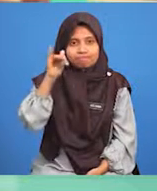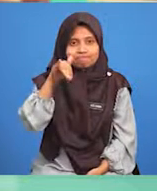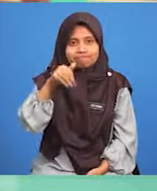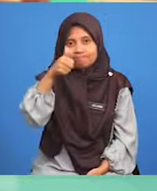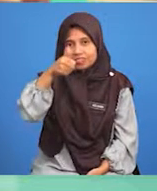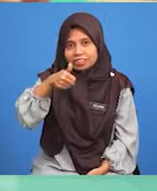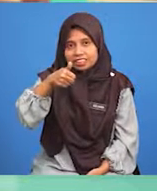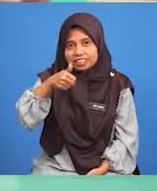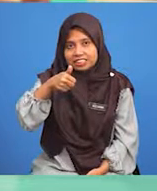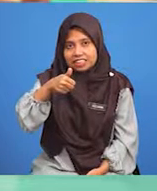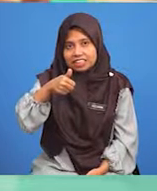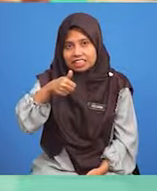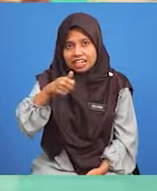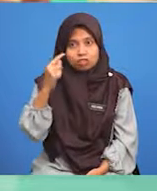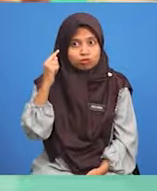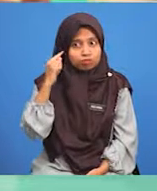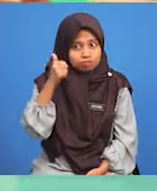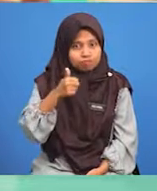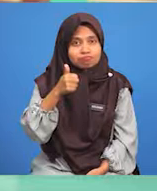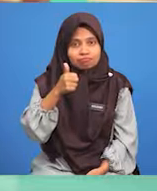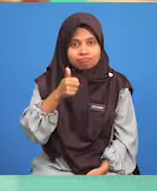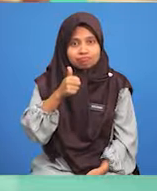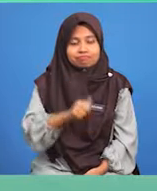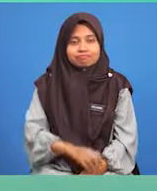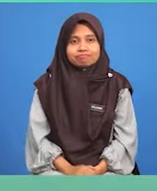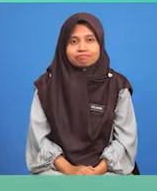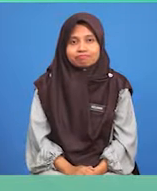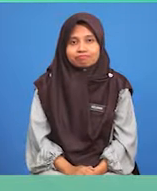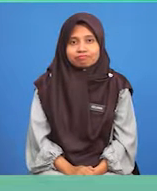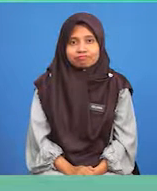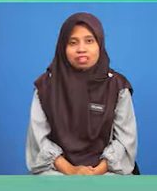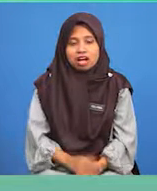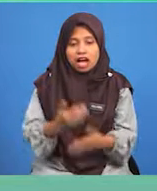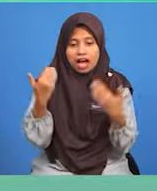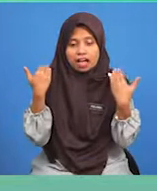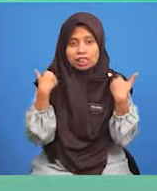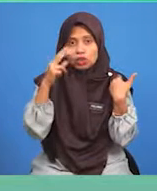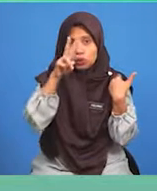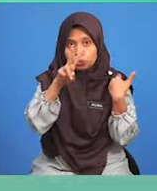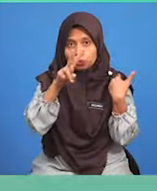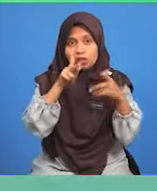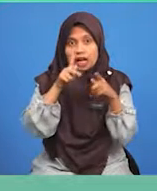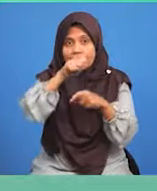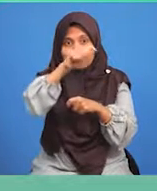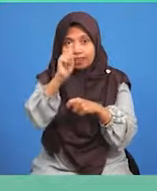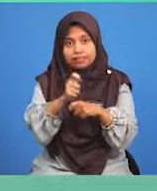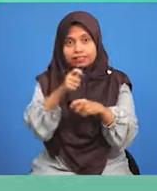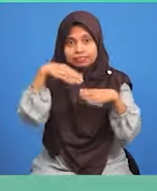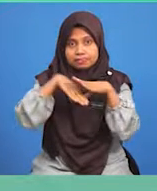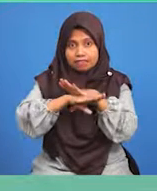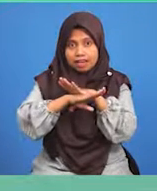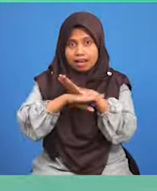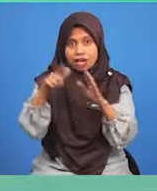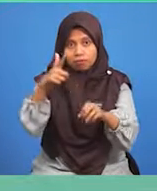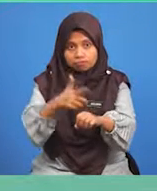bagus tajam pendengaran Muri Muri ya teh dapat E2 kata tanya dalam